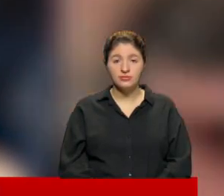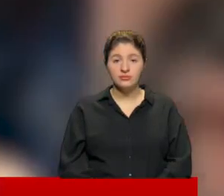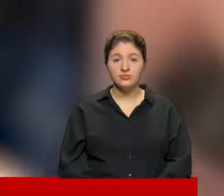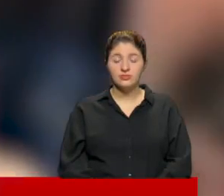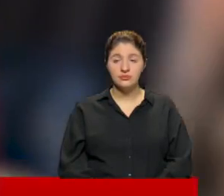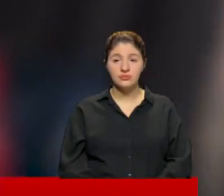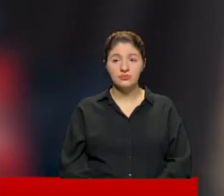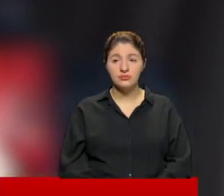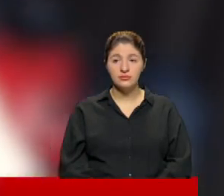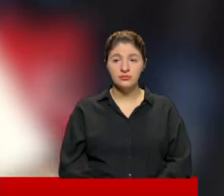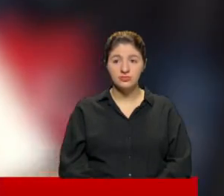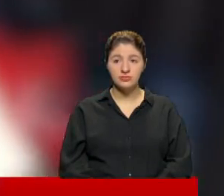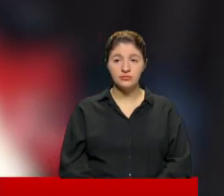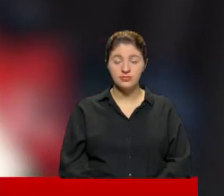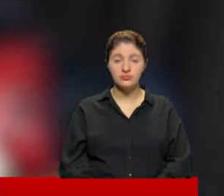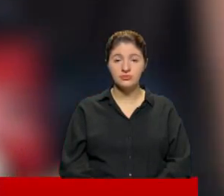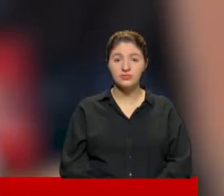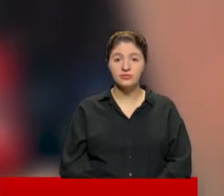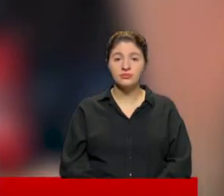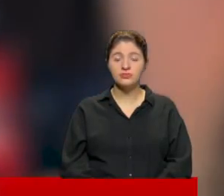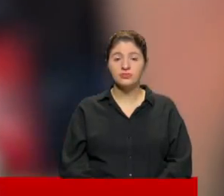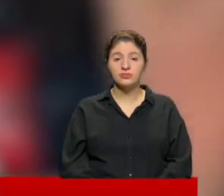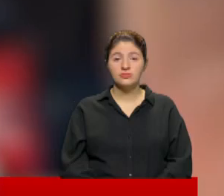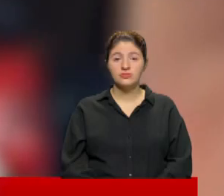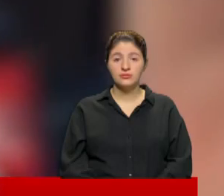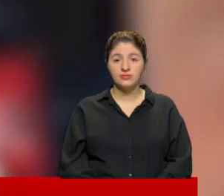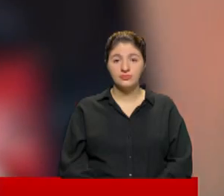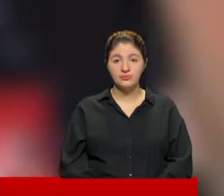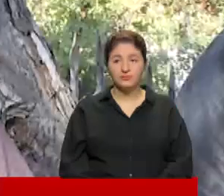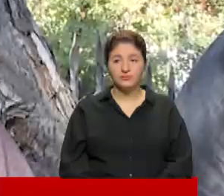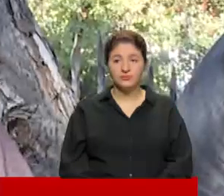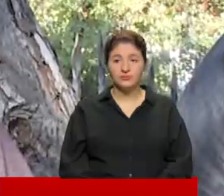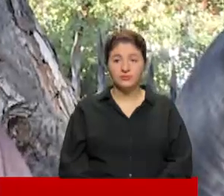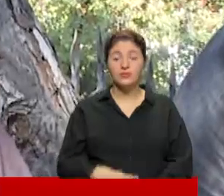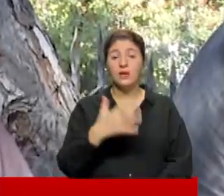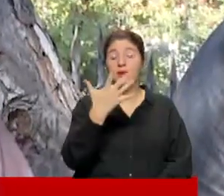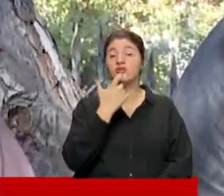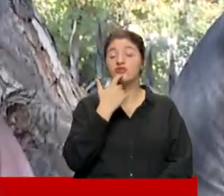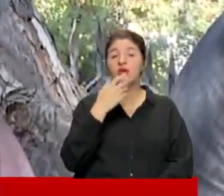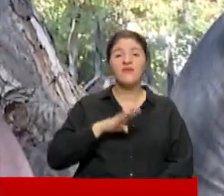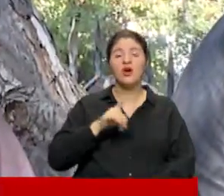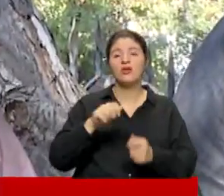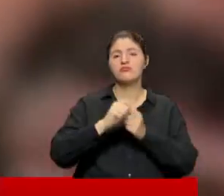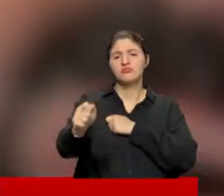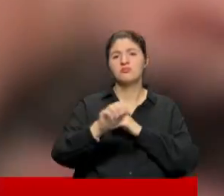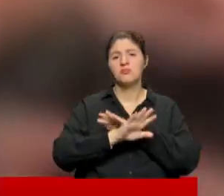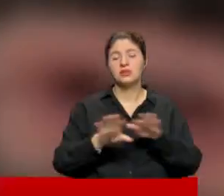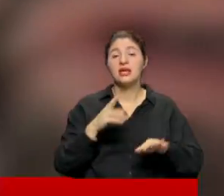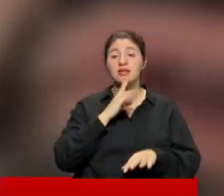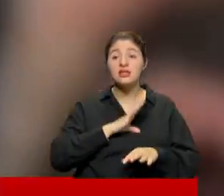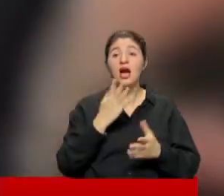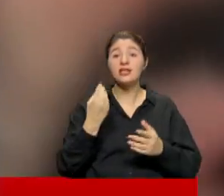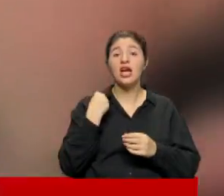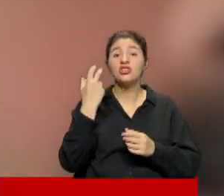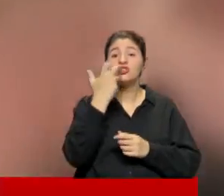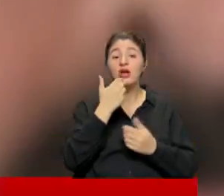bana küstün Unuttun mu beni 5 yaşındaki evladından onu ayırdılar kızına Artık